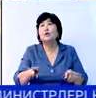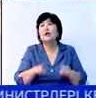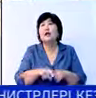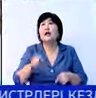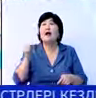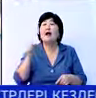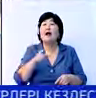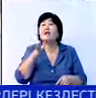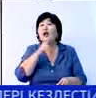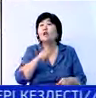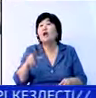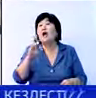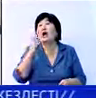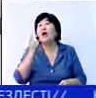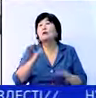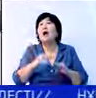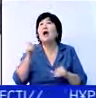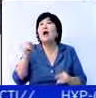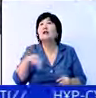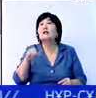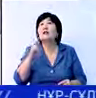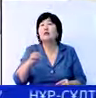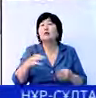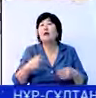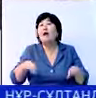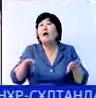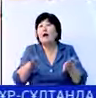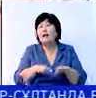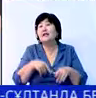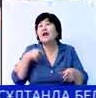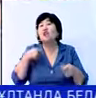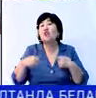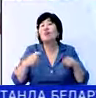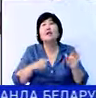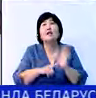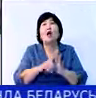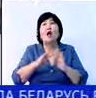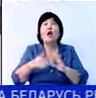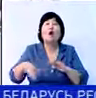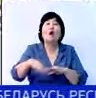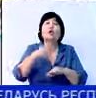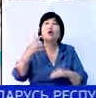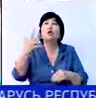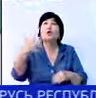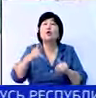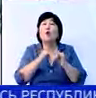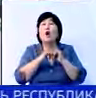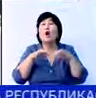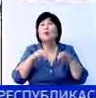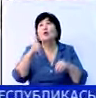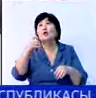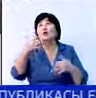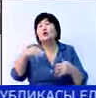алтын мезгіл дейміз. Қармақшы ауданындағы алтын дән мерекесі әдеттегінше жәрмеңкеден басталды. Аудан шаруалары 50 автокөлікпен